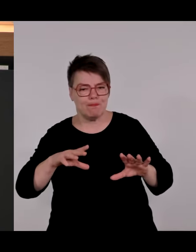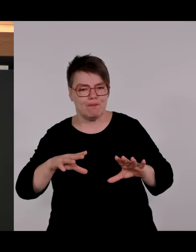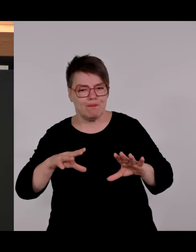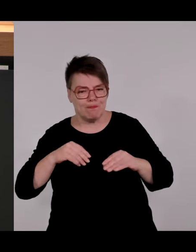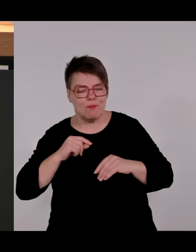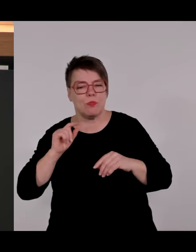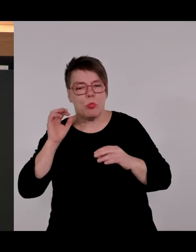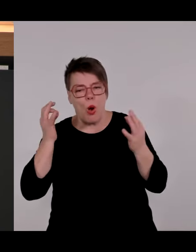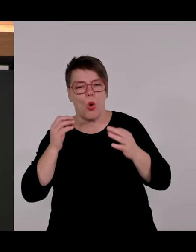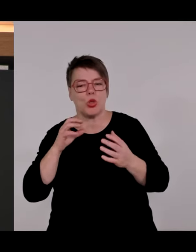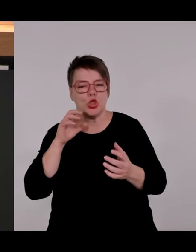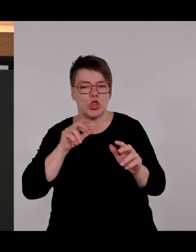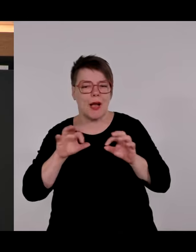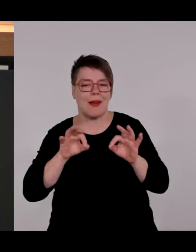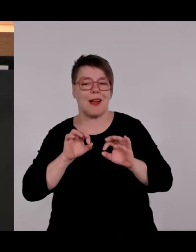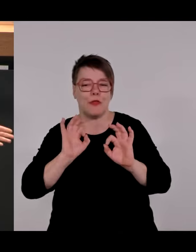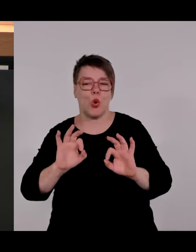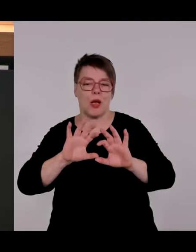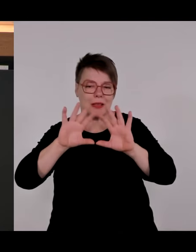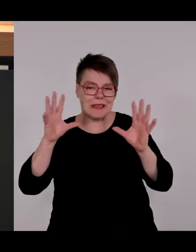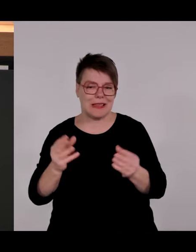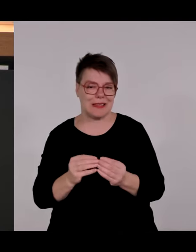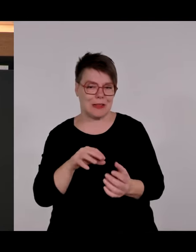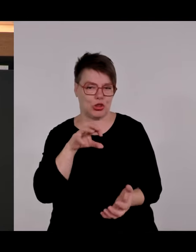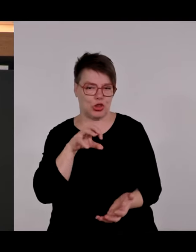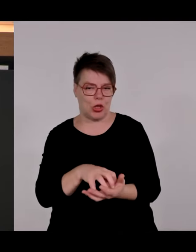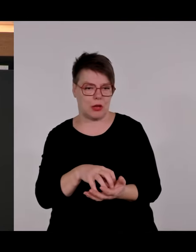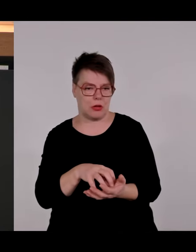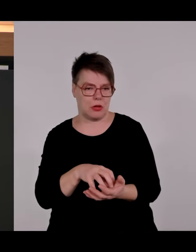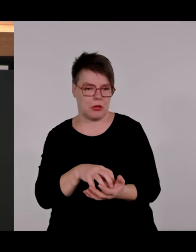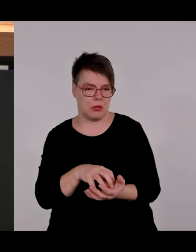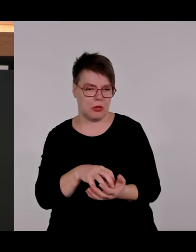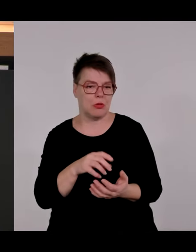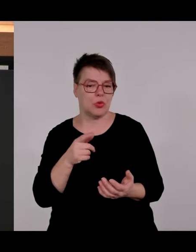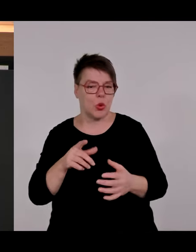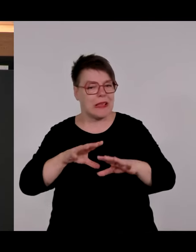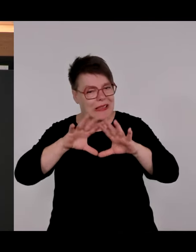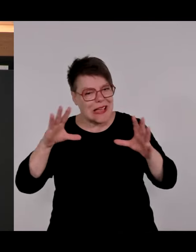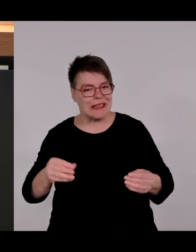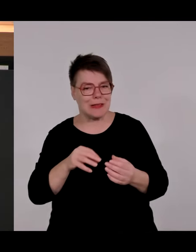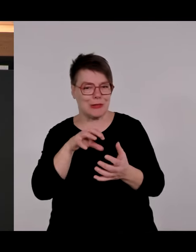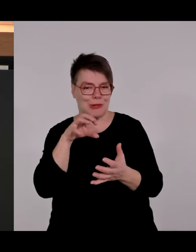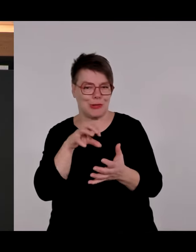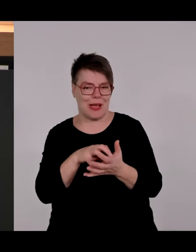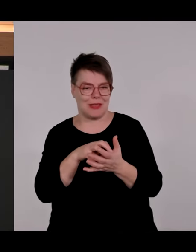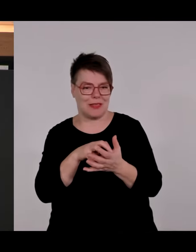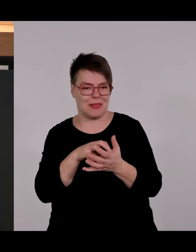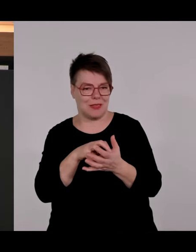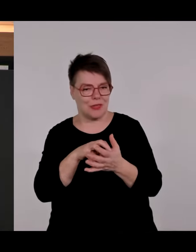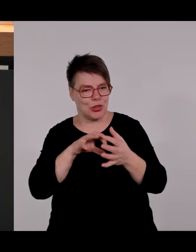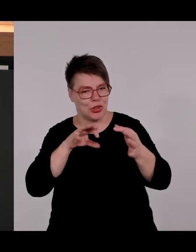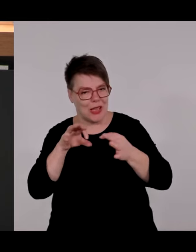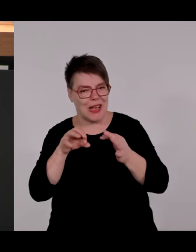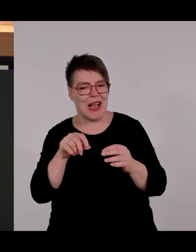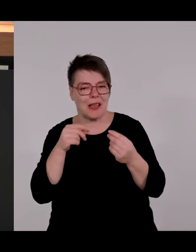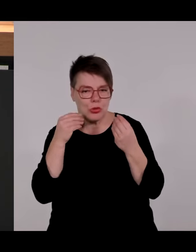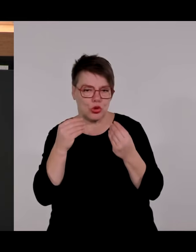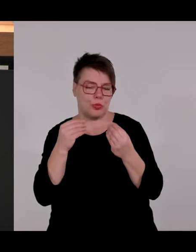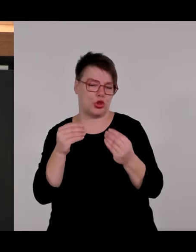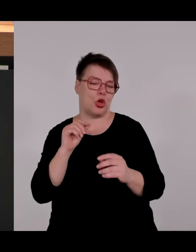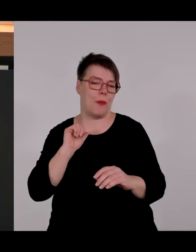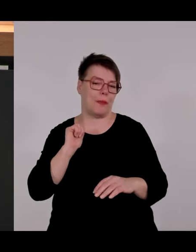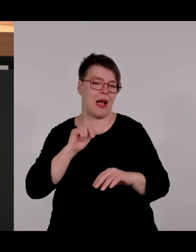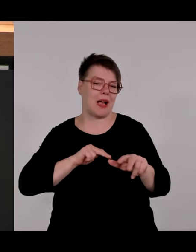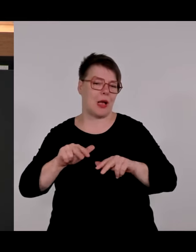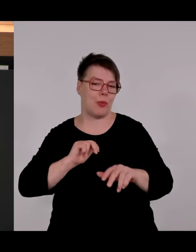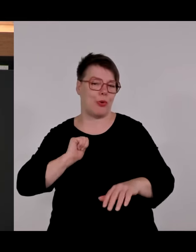seinen Lieblingshotspot, den Görli. Mal ist es die 14-jährige Prostituierte, die zur Kinderprostitution gezwungen wird.